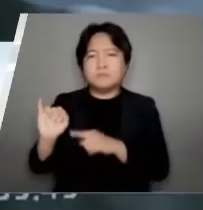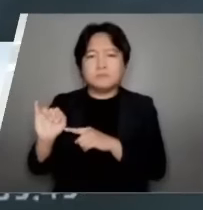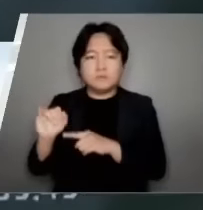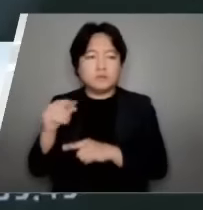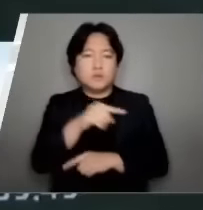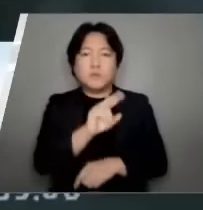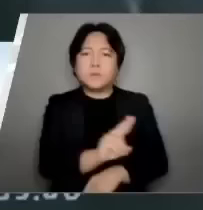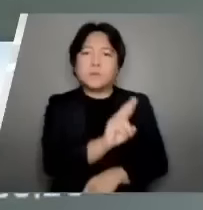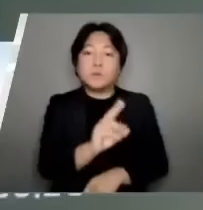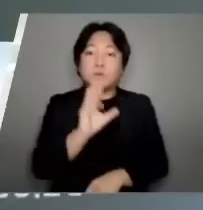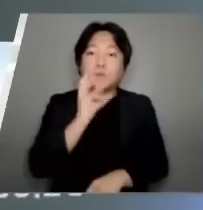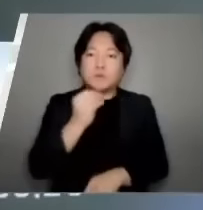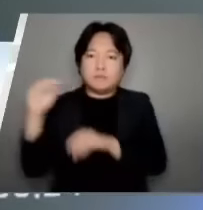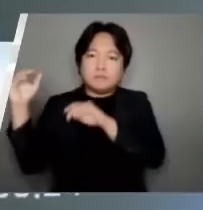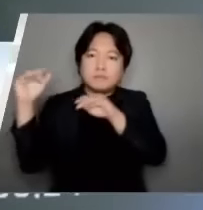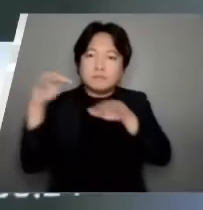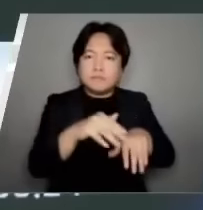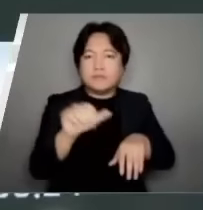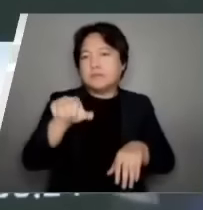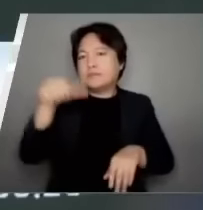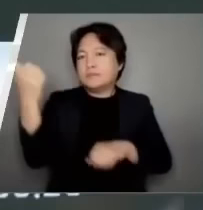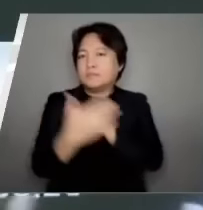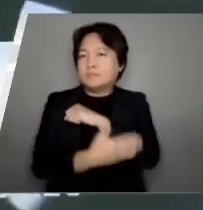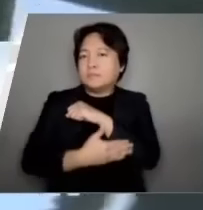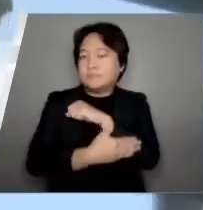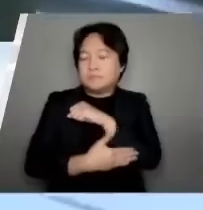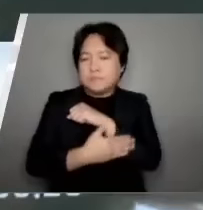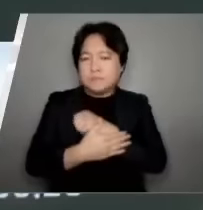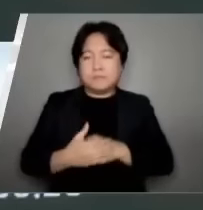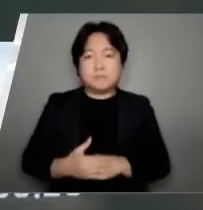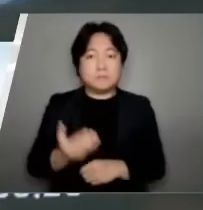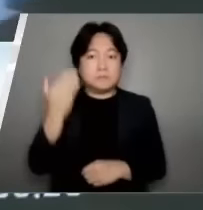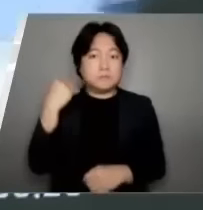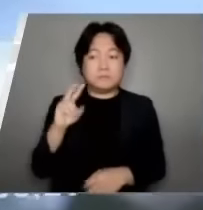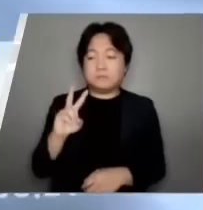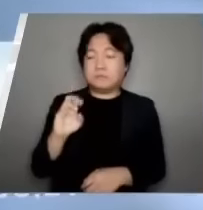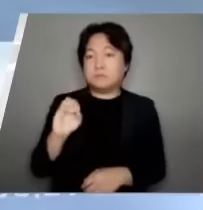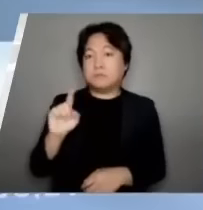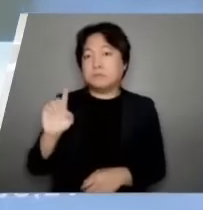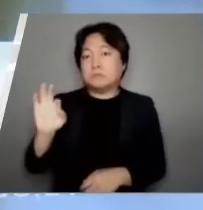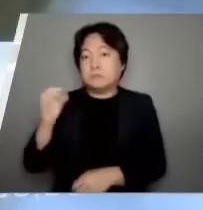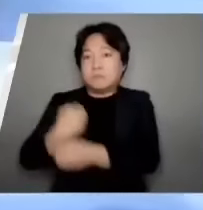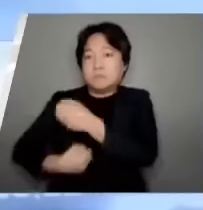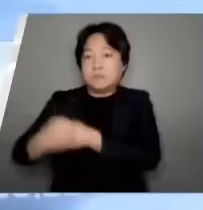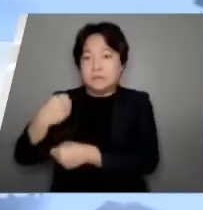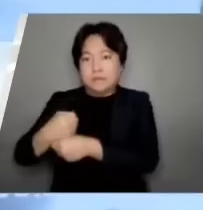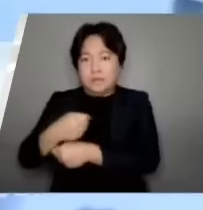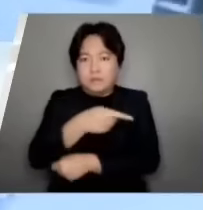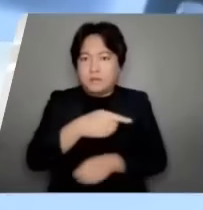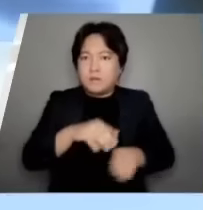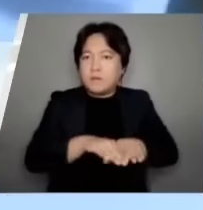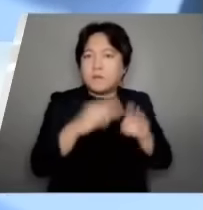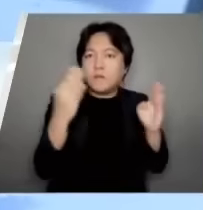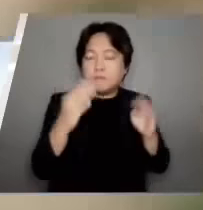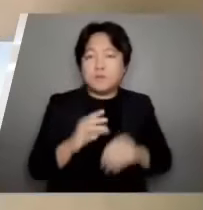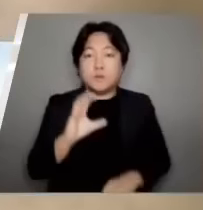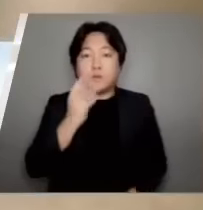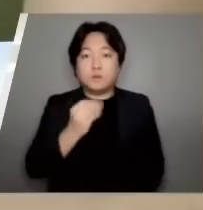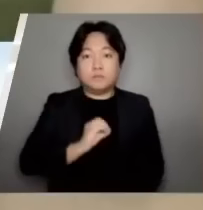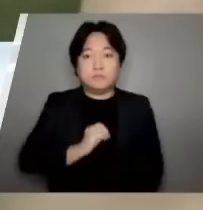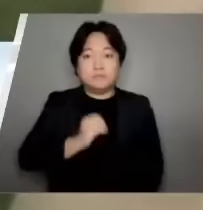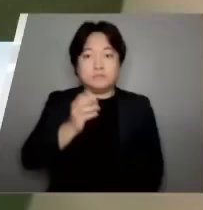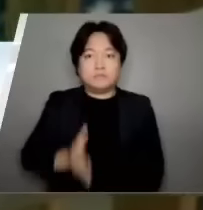ng mga Chinese. 2019 ito binuksan at pag-aari umano ng isang dayuhan na tumangging magbigay ng pahayag.